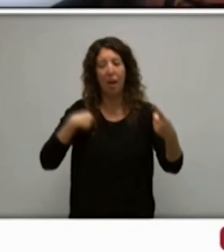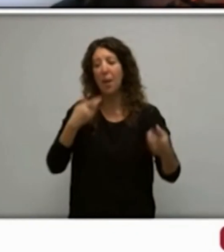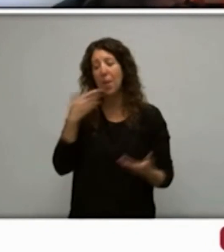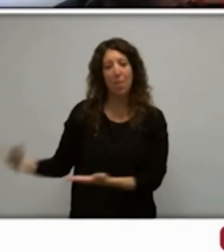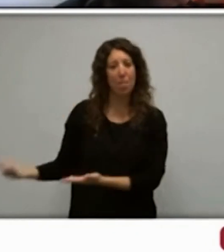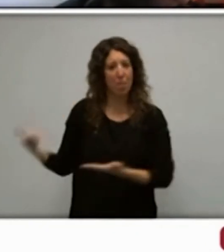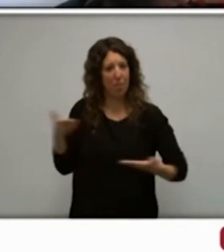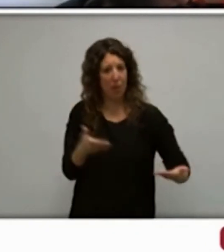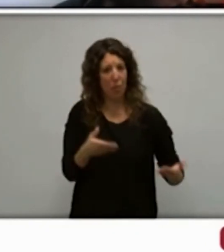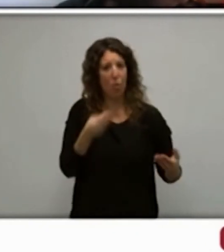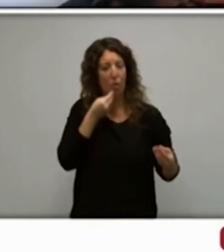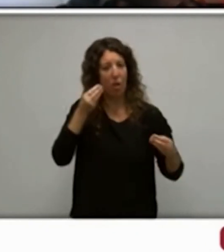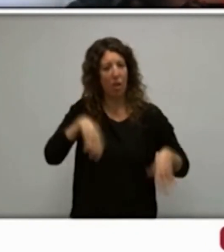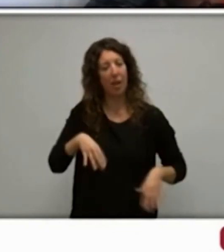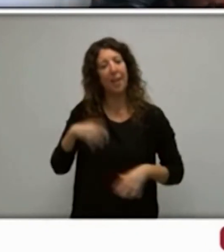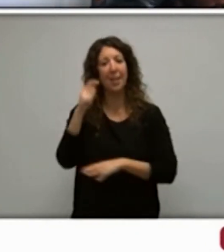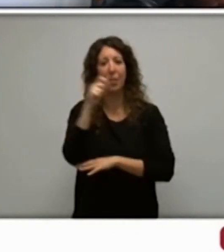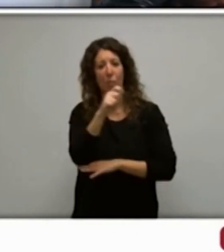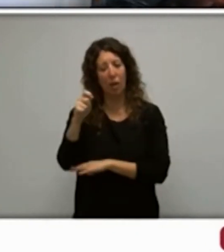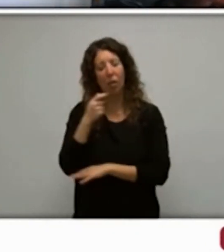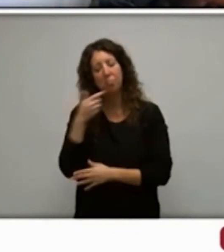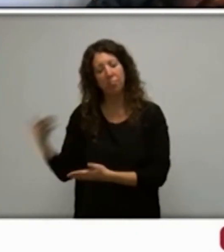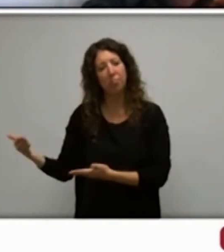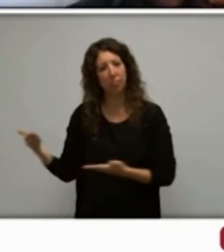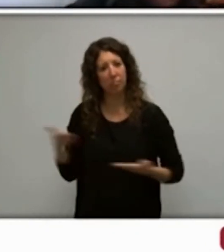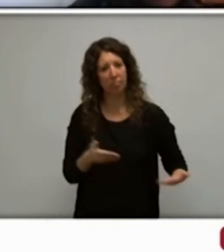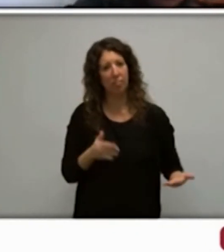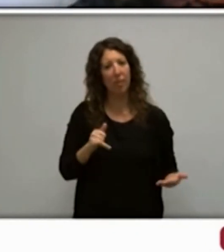els diputats i diputades i de tots els